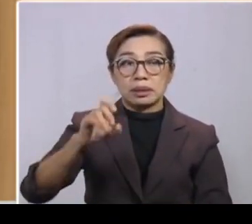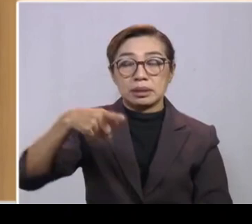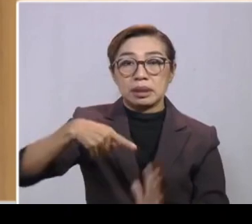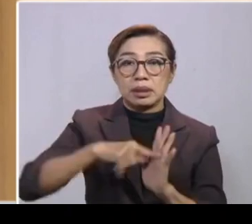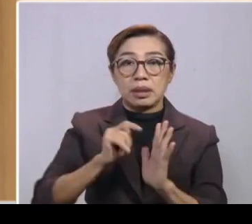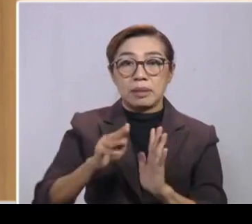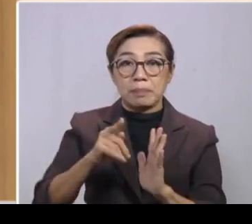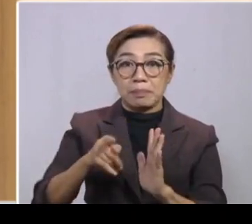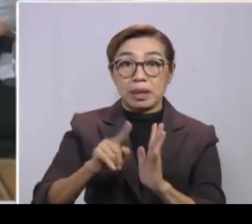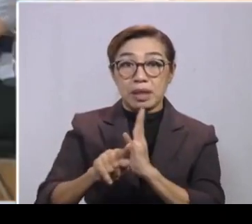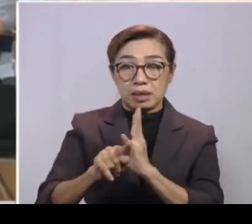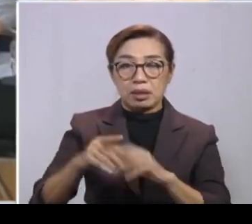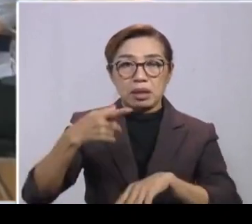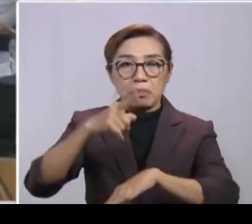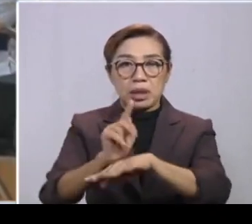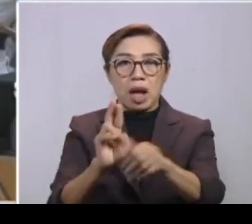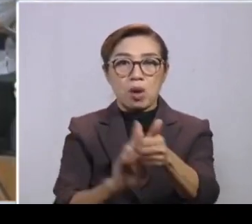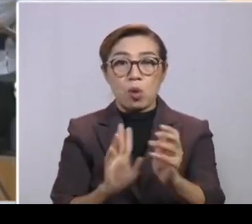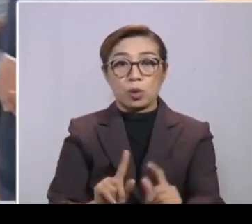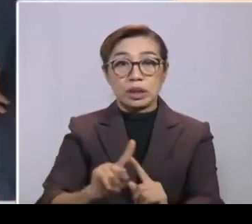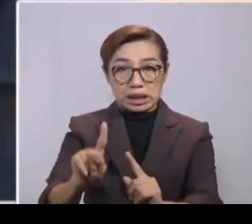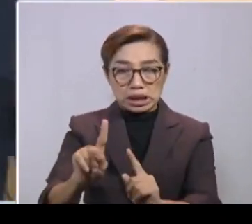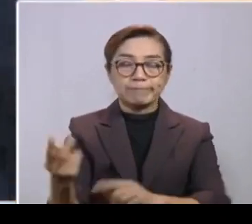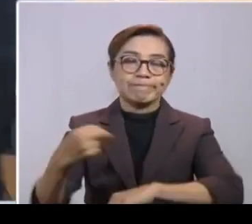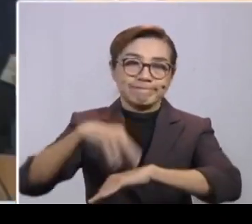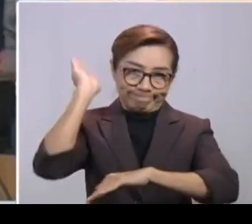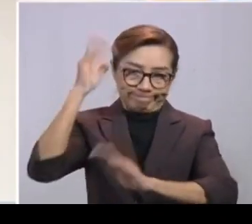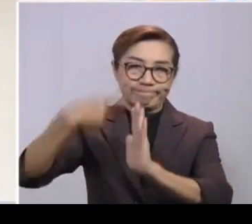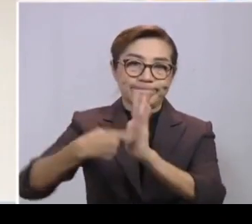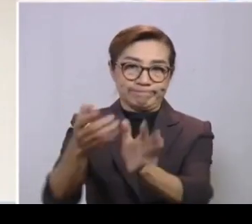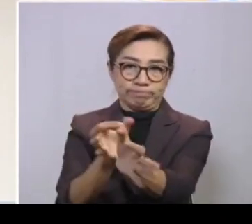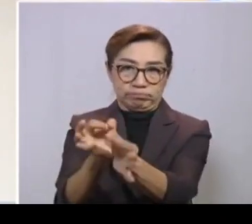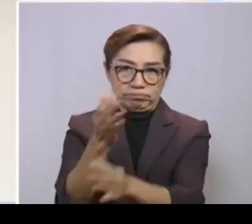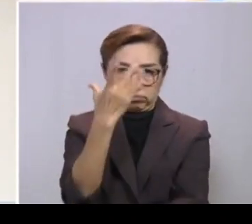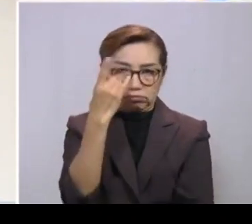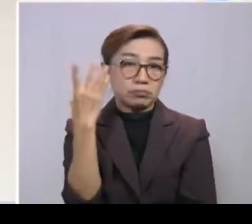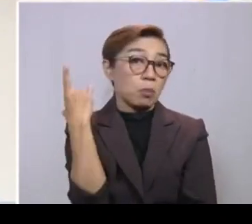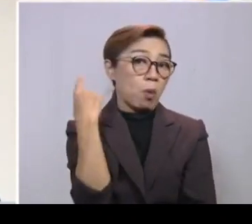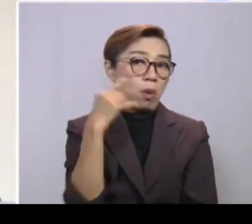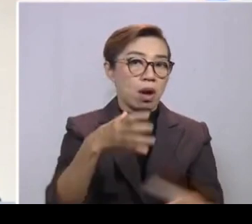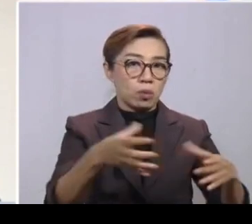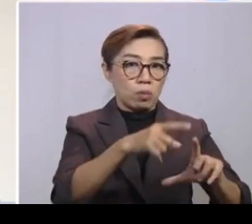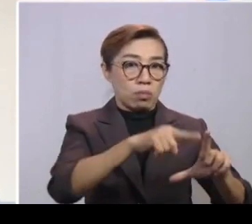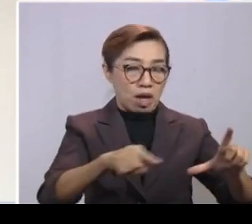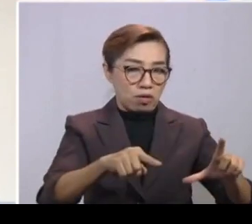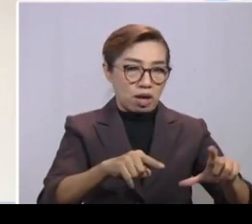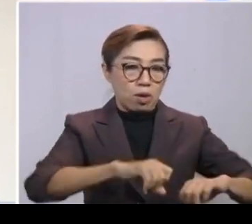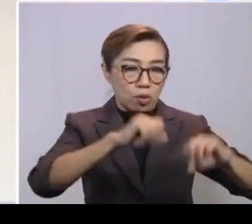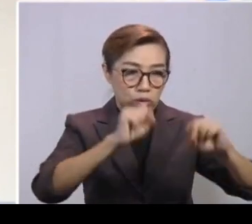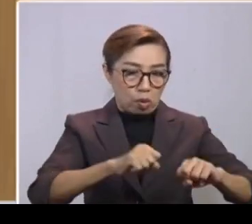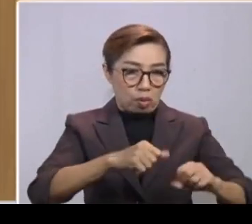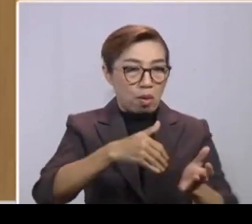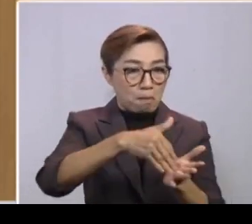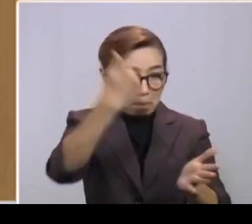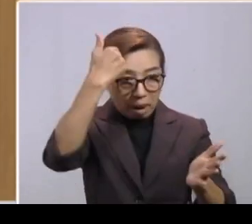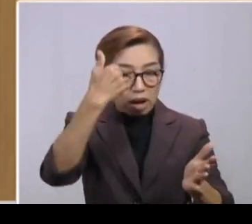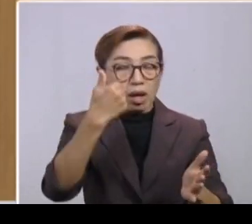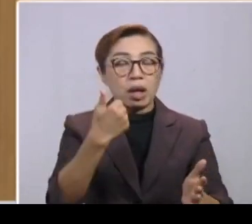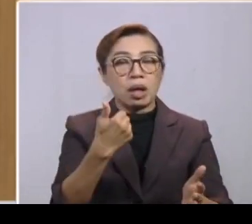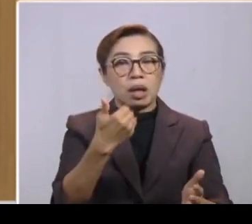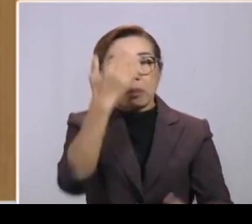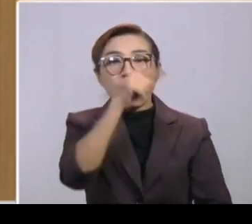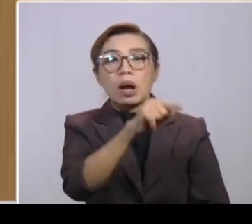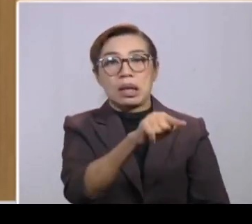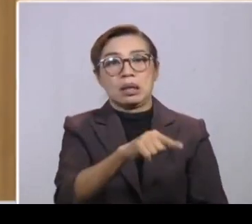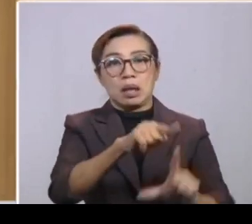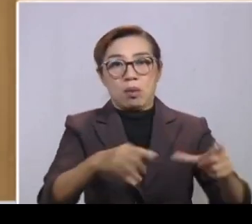สภาผู้แทนราษฎรคนที่ 1ออกมาชี้แจงหลังจากเมื่อวานนี้พรรคก้าวไกลมีมติขับออกจากพรรคบอกว่าเนื่องจากพรรคก้าวไกลต้องการเป็นผู้